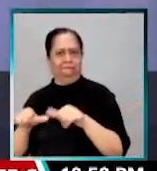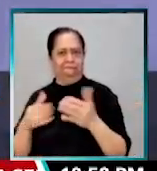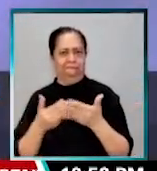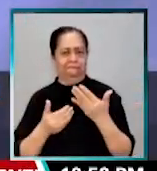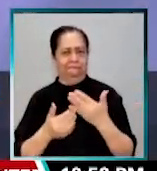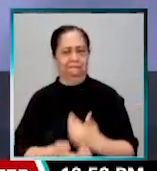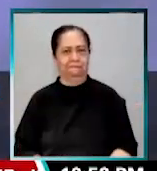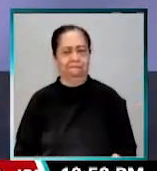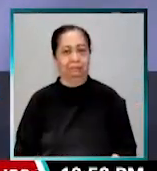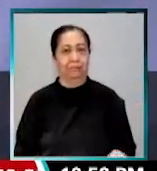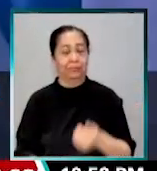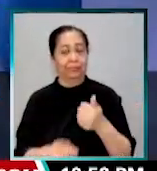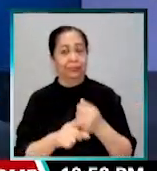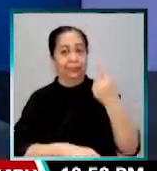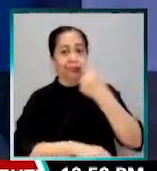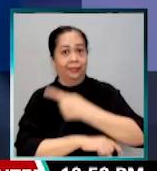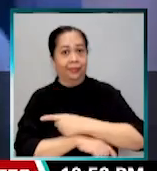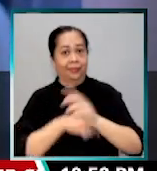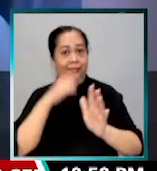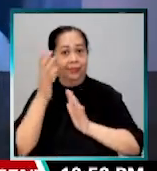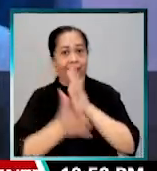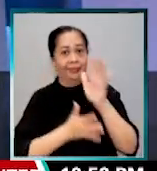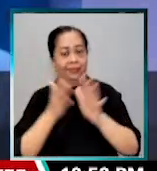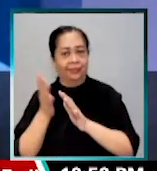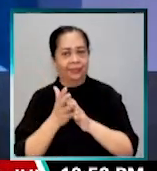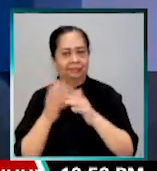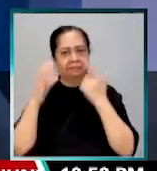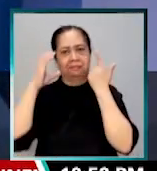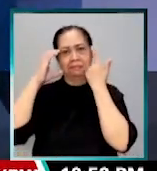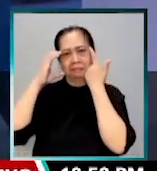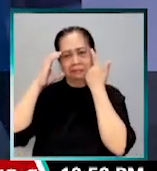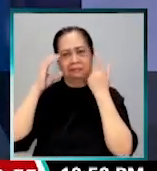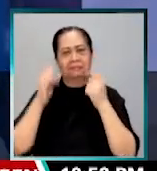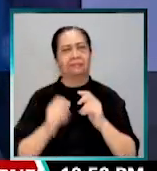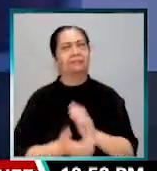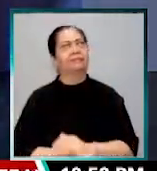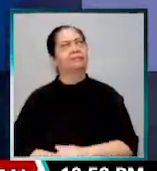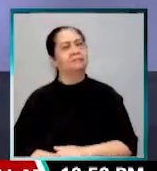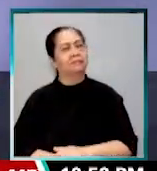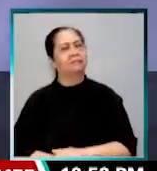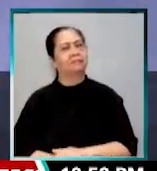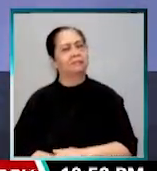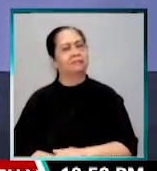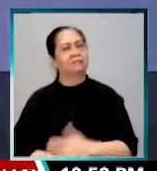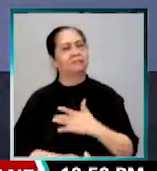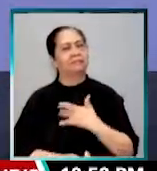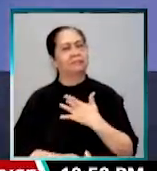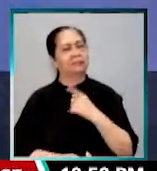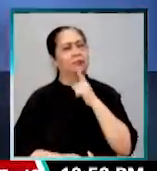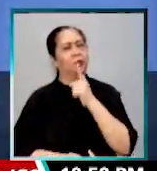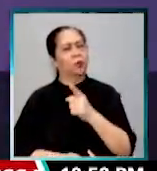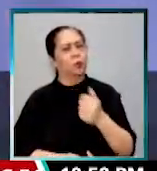Sa mismong araw ng party, chillax lang si Ian na parang sure win na.